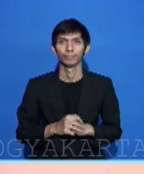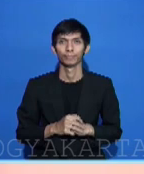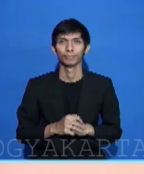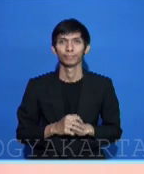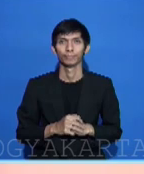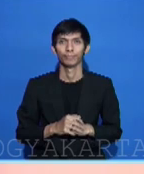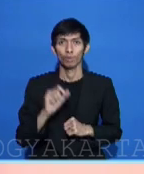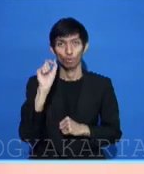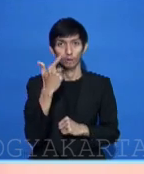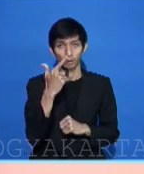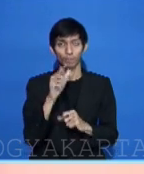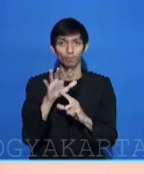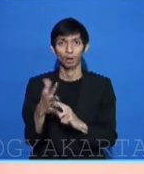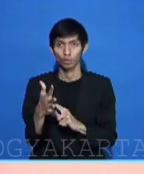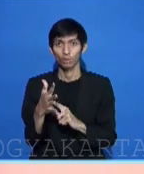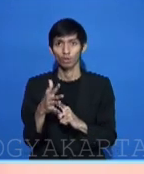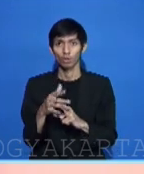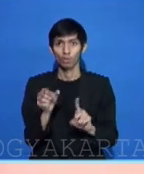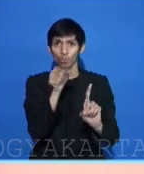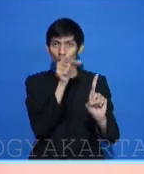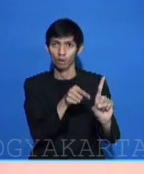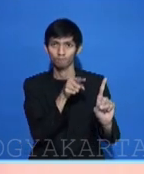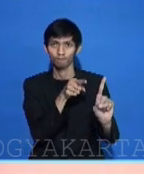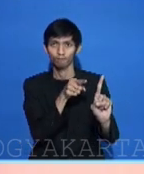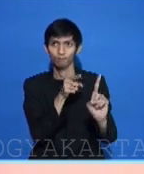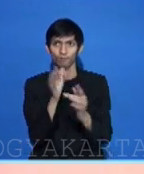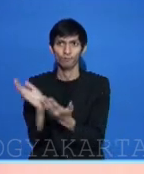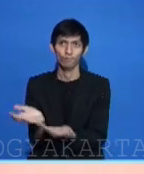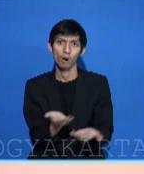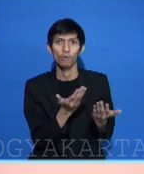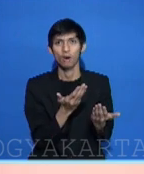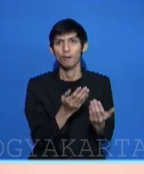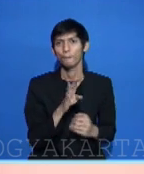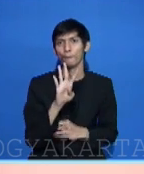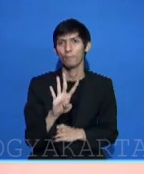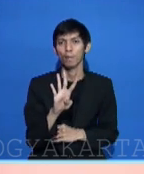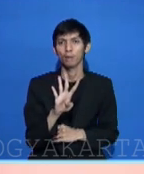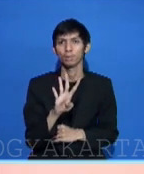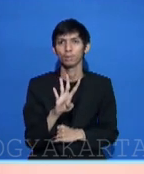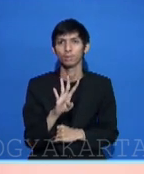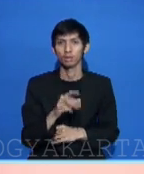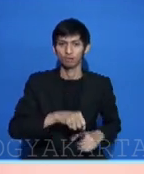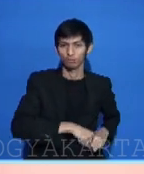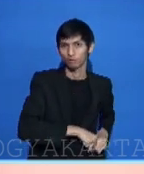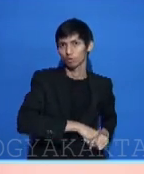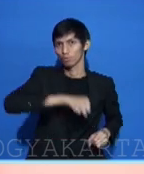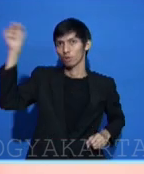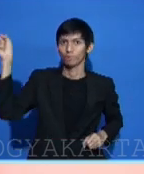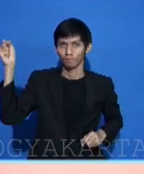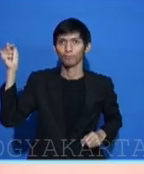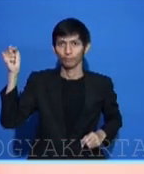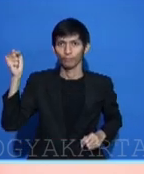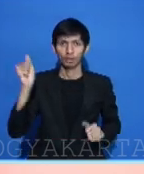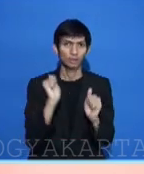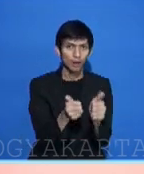Polres Bantul mengamankan seorang pemuda yang kedapatan membawa dan menyimpan 4 buah senjata tajam jenis celurit yang menurut pelaku